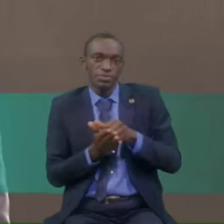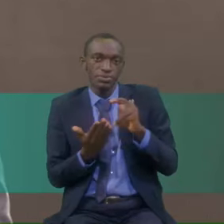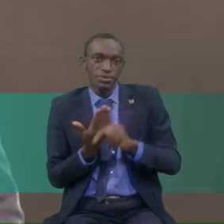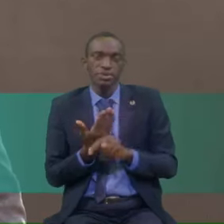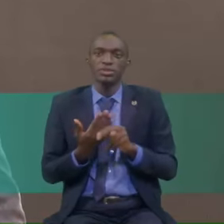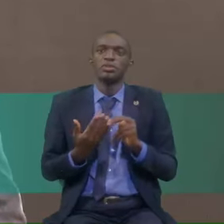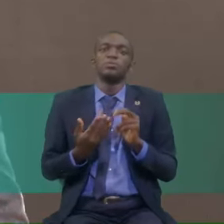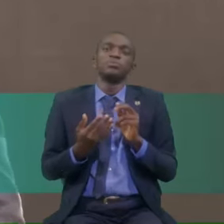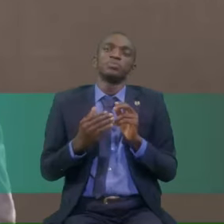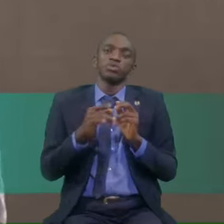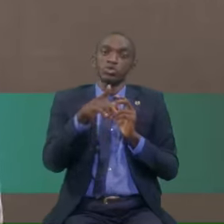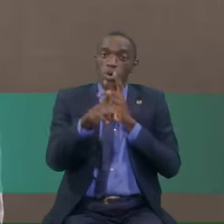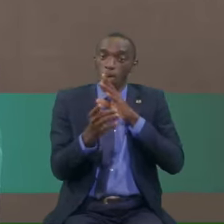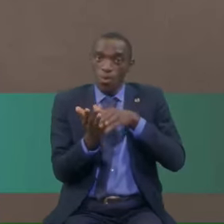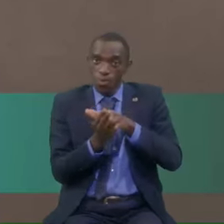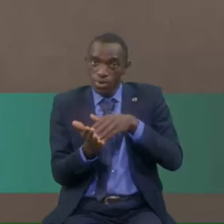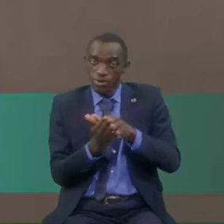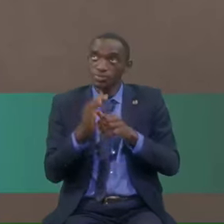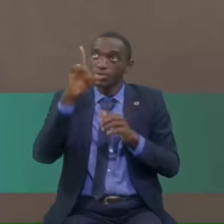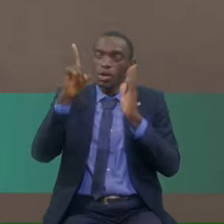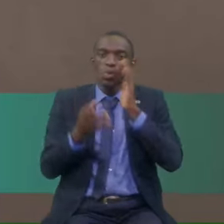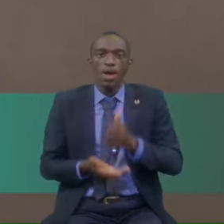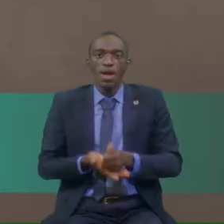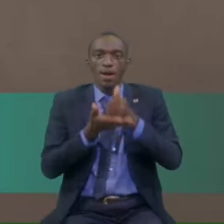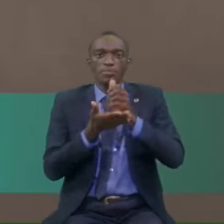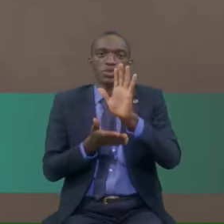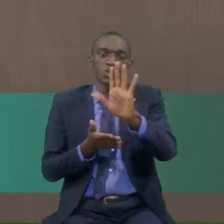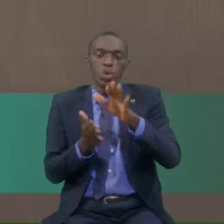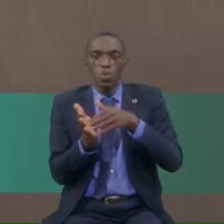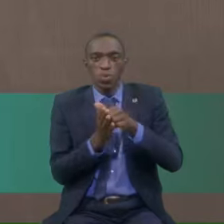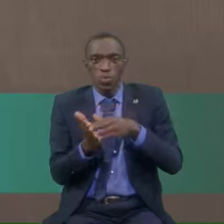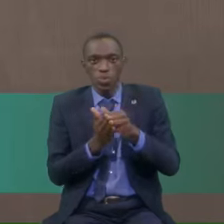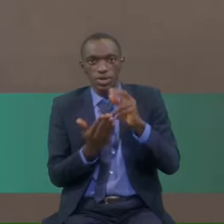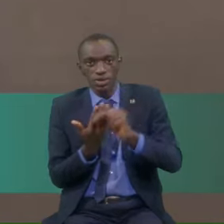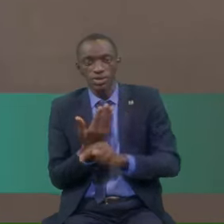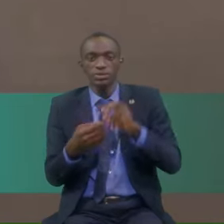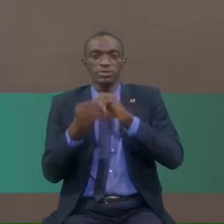va t'aider. J'ai dit, il va t'aider dans ta faiblesse.